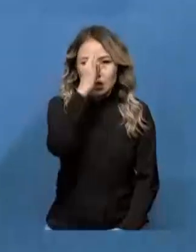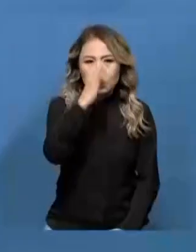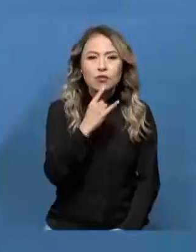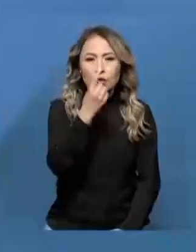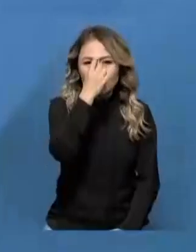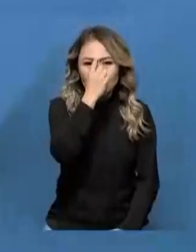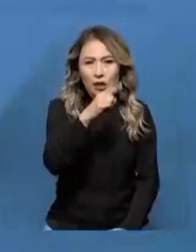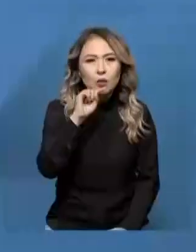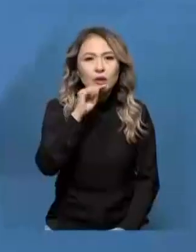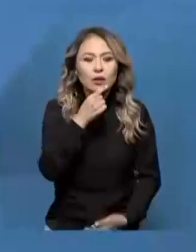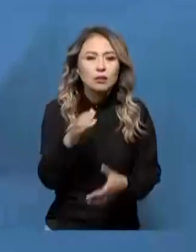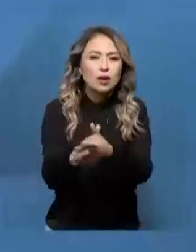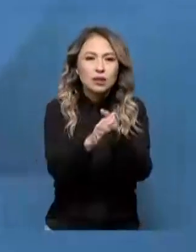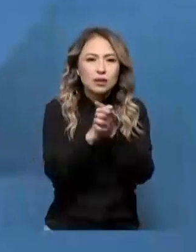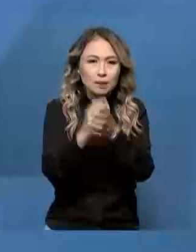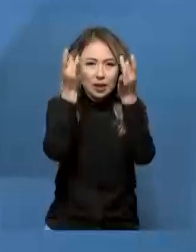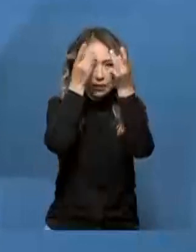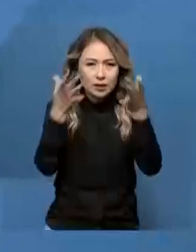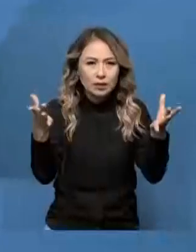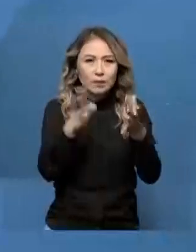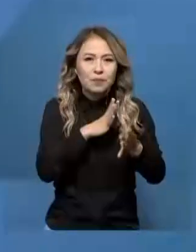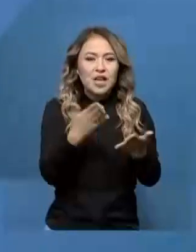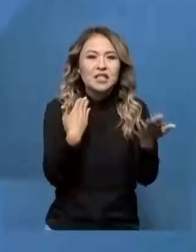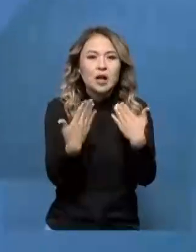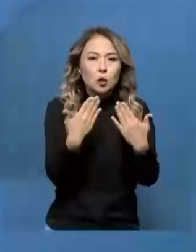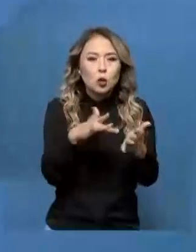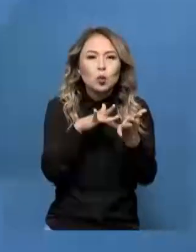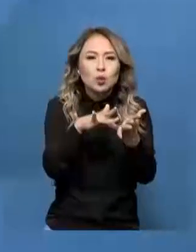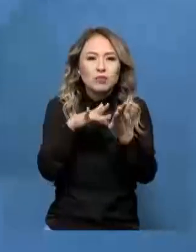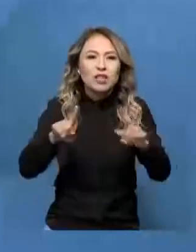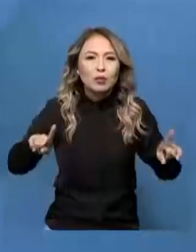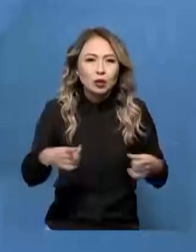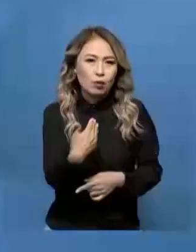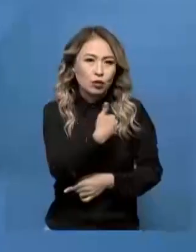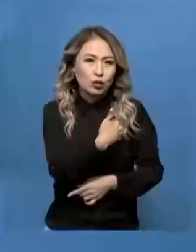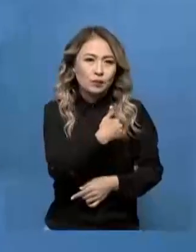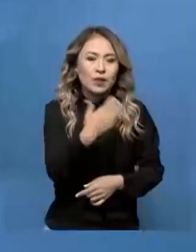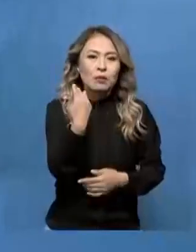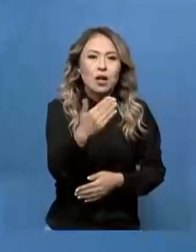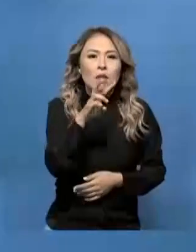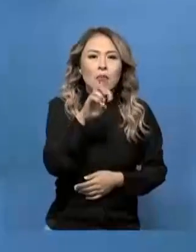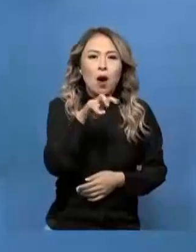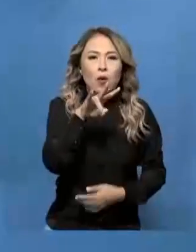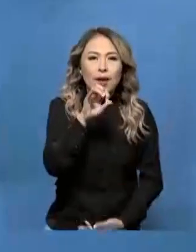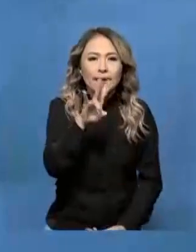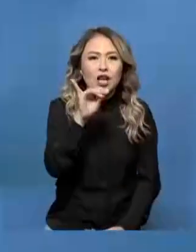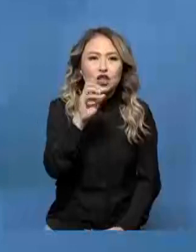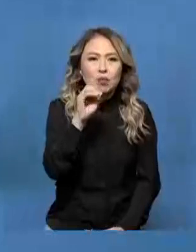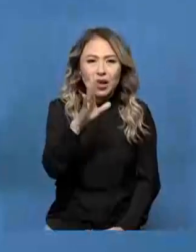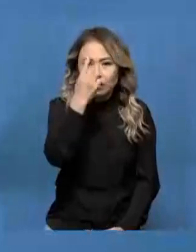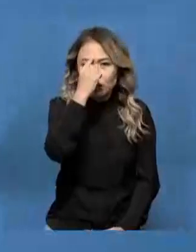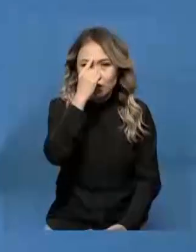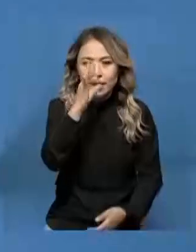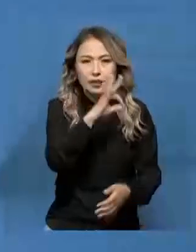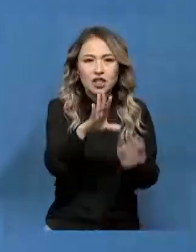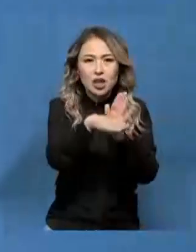Қазақстан, Үндістан мен экономикалық ынтымақтастықты, мәдениет аралық диалогты және туризмді дамытуға мүдделі. Бұл туралы Сенат төрағасы Мәулен Әшімбаев